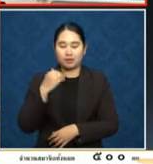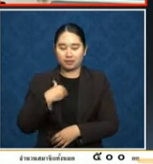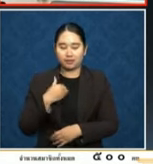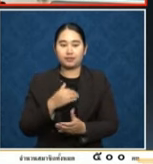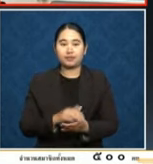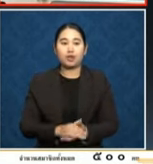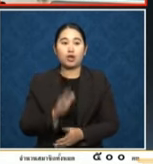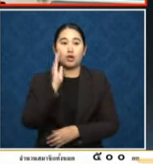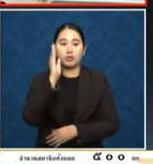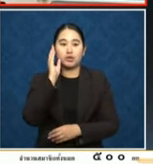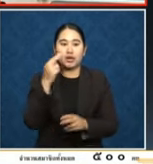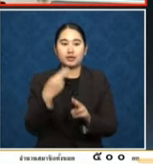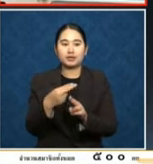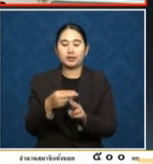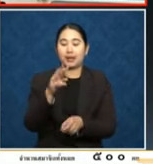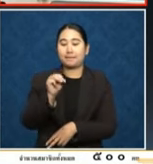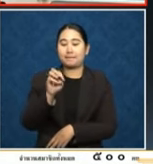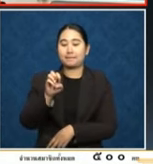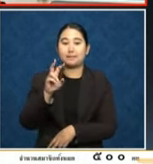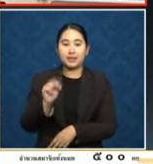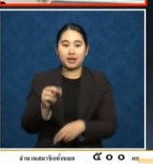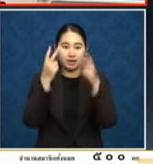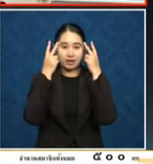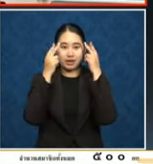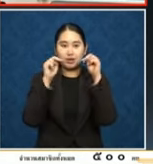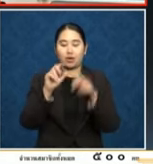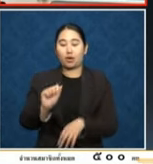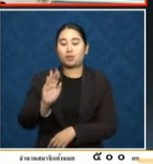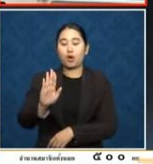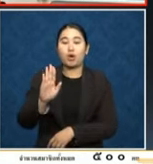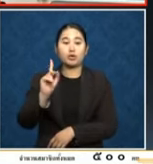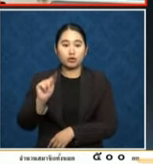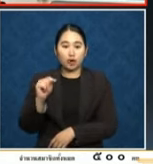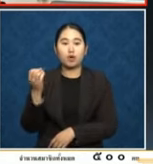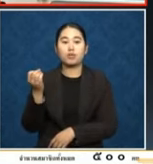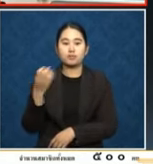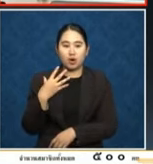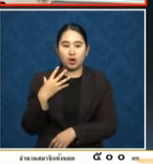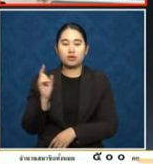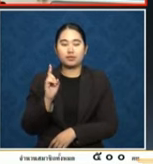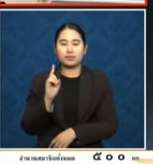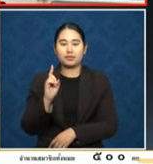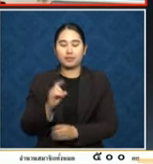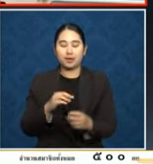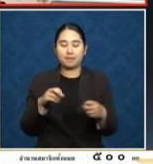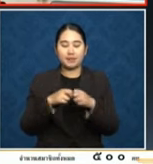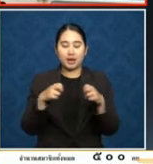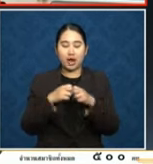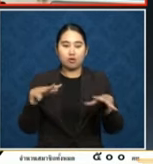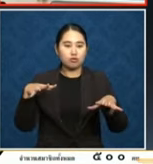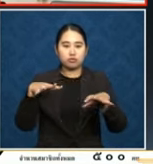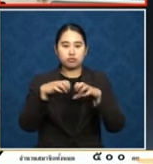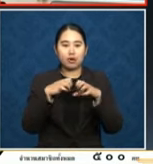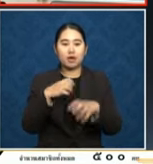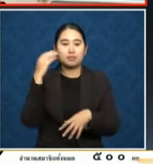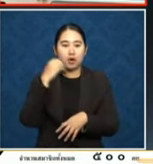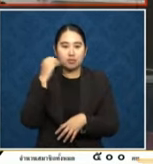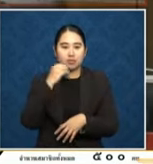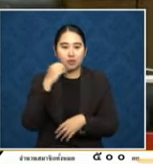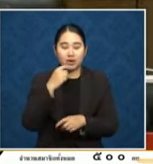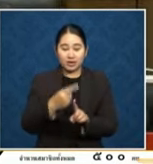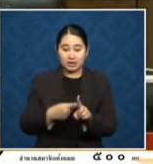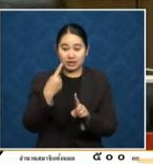นายมินโพแก้วนายกองค์การบริหารส่วนตำบลเกาะตาเลี้ยงแจ้งว่ามีอุบัติเหตุค่ะไม่น้อยกว่า5ครั้